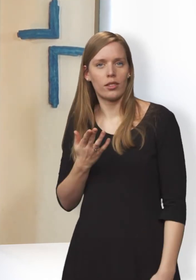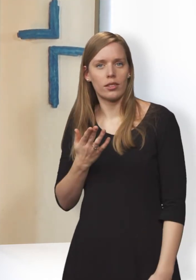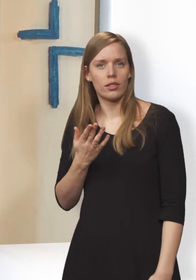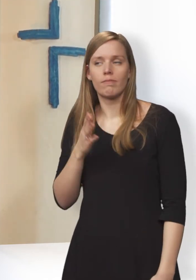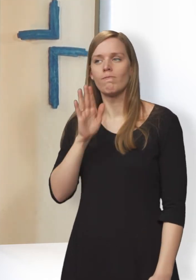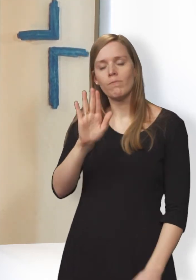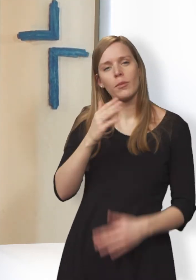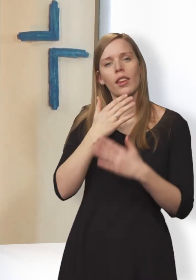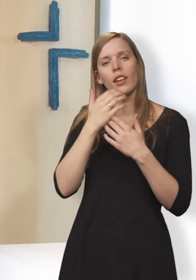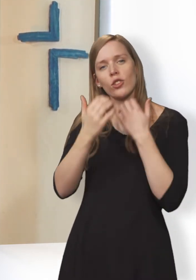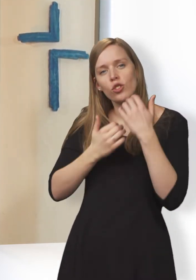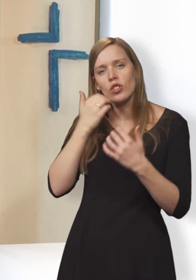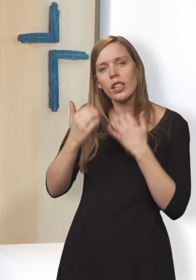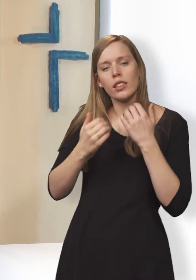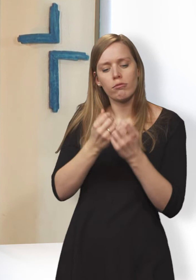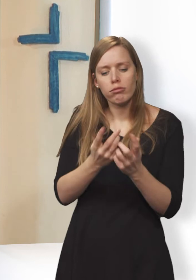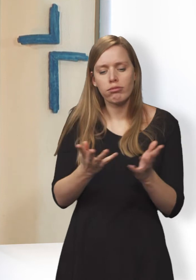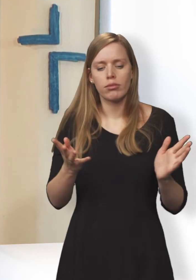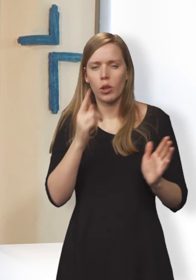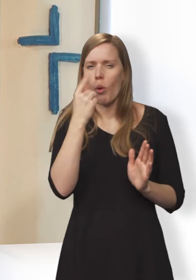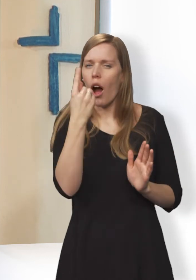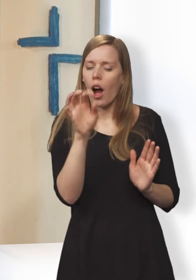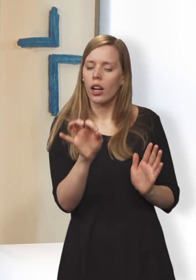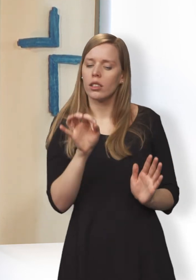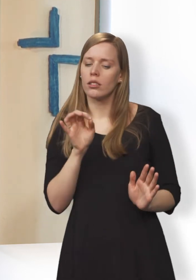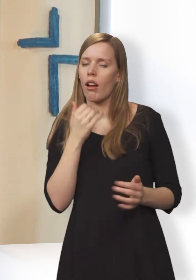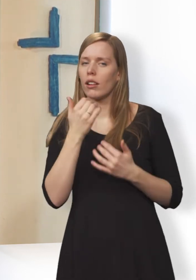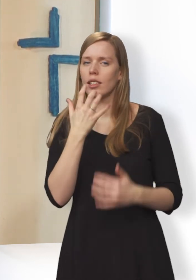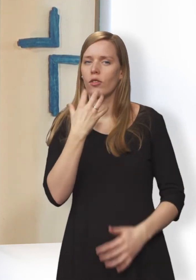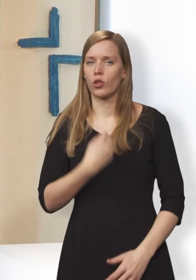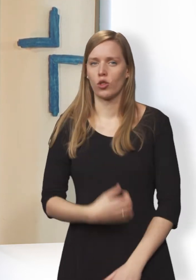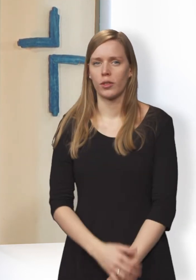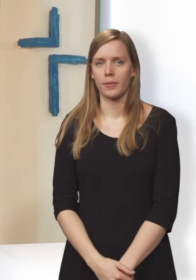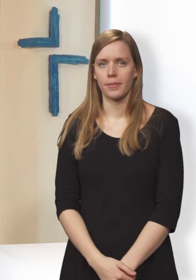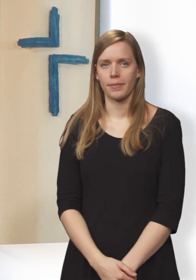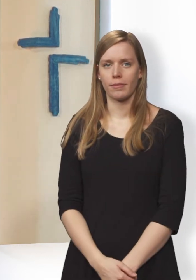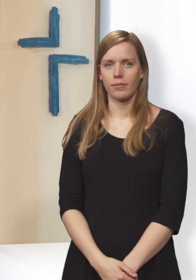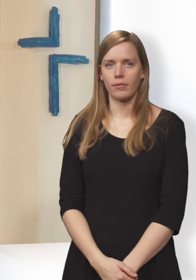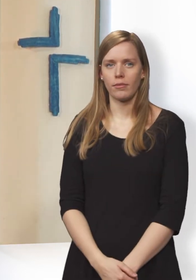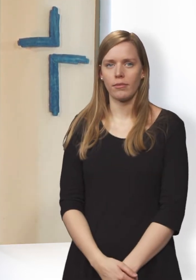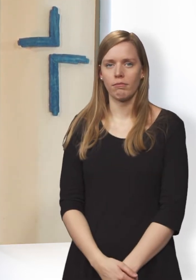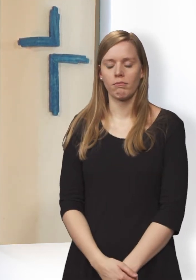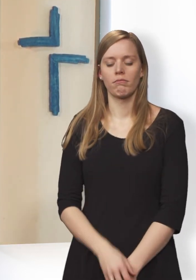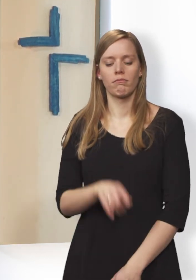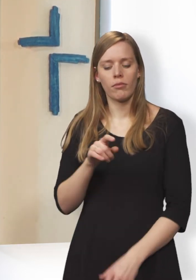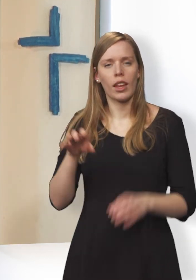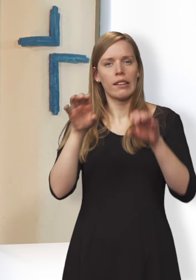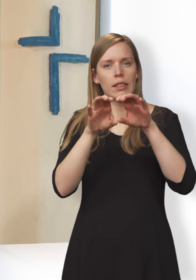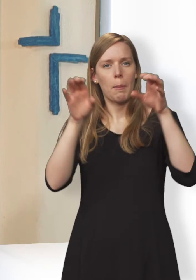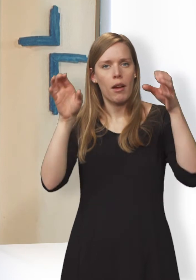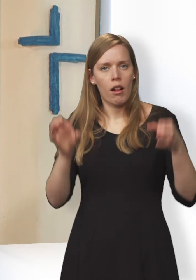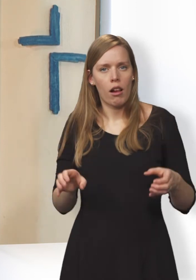nacherzählen die diese liebe beschreibt dafür eine frau in eine halle des